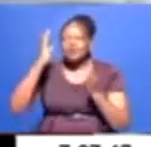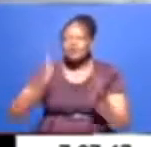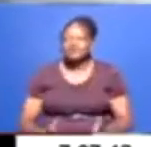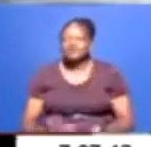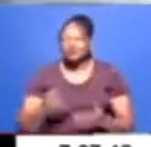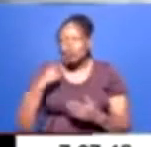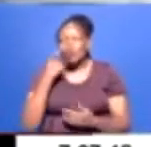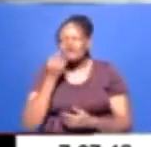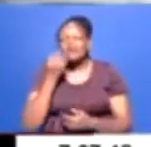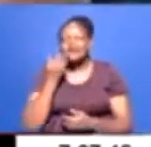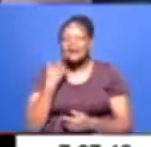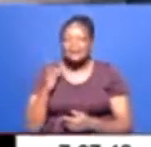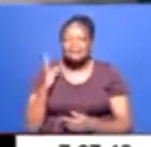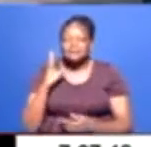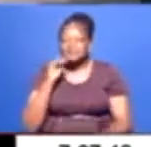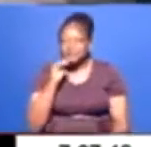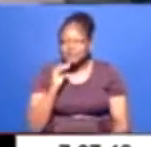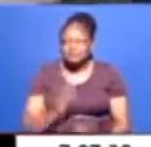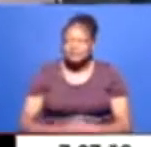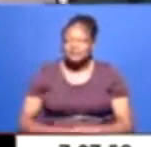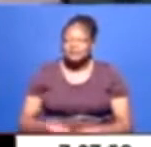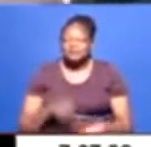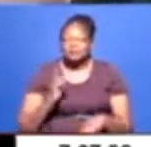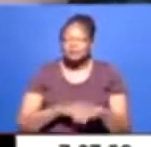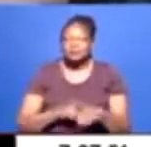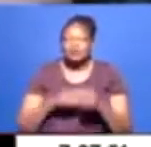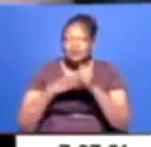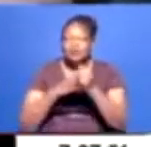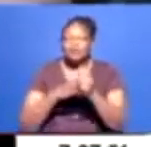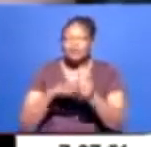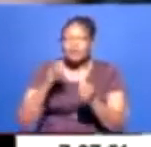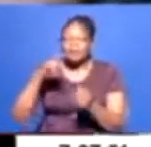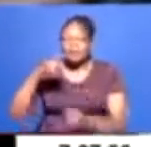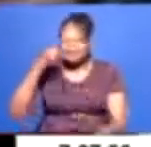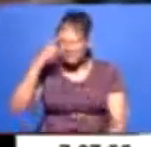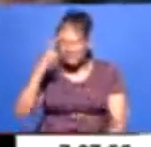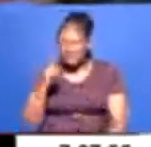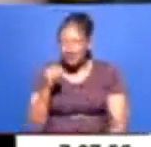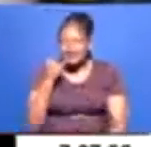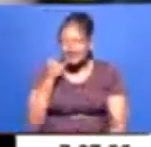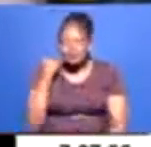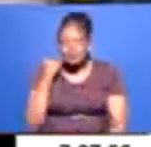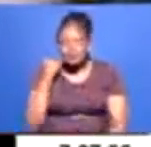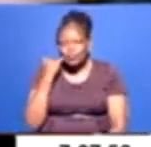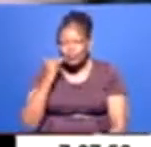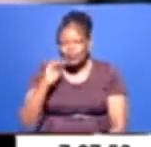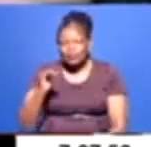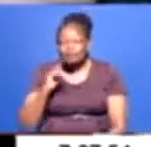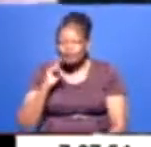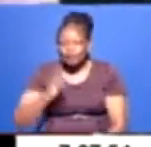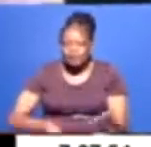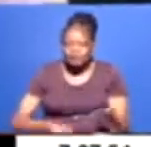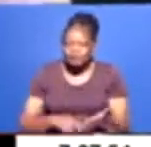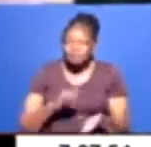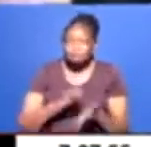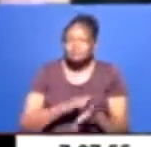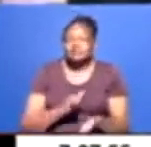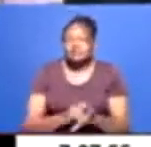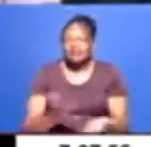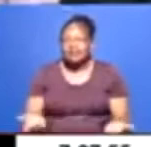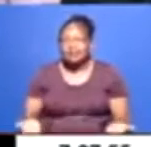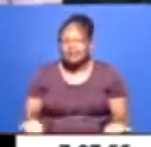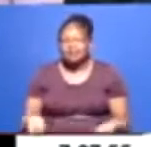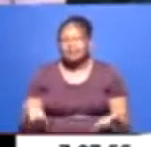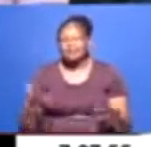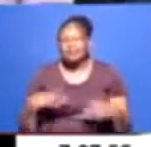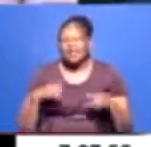ya chuki. Wakiongozwa na mbunge wa kaunti ya Nakuru Liz Chelule, walisema viongozi wanaochochea kabila moja